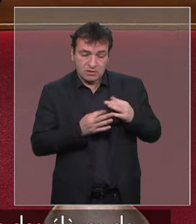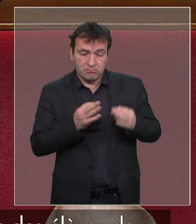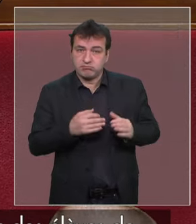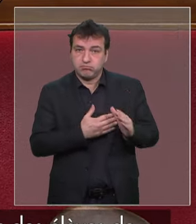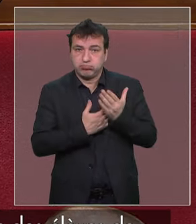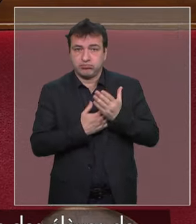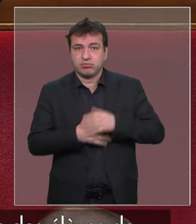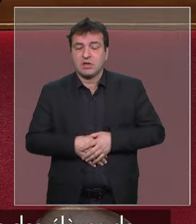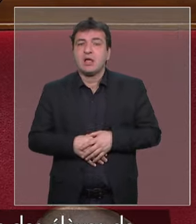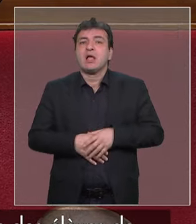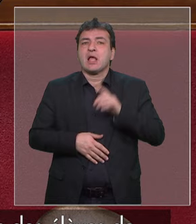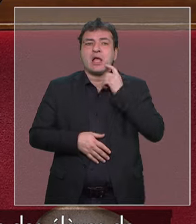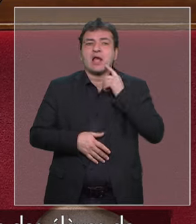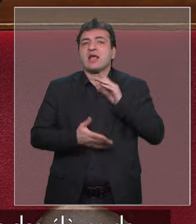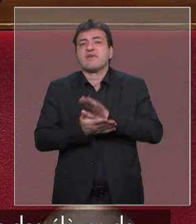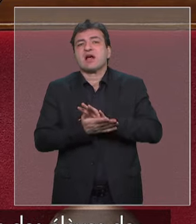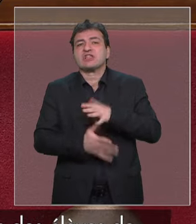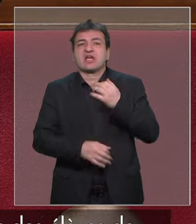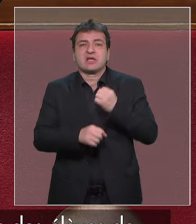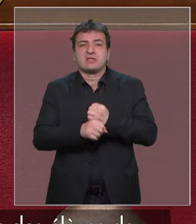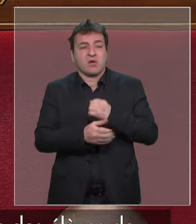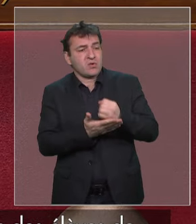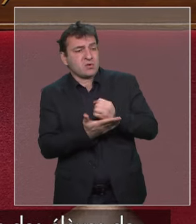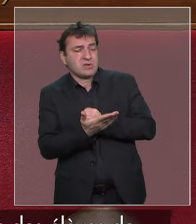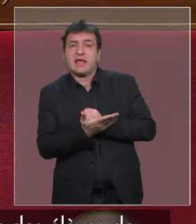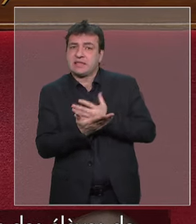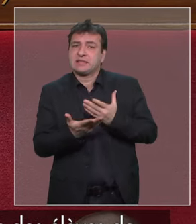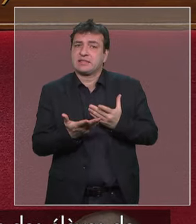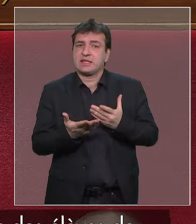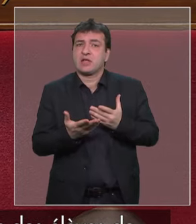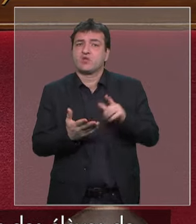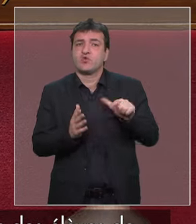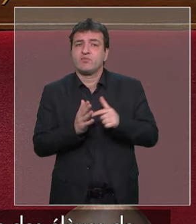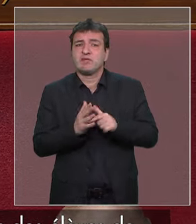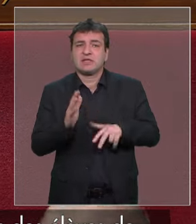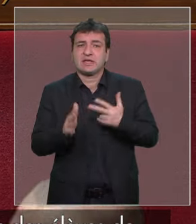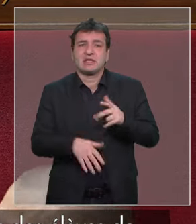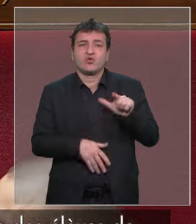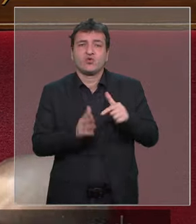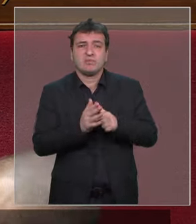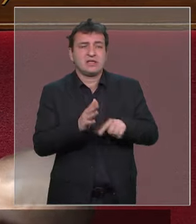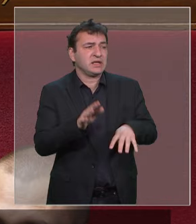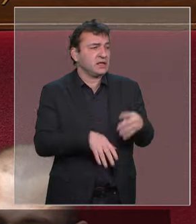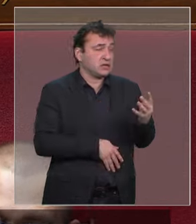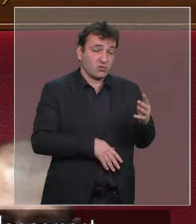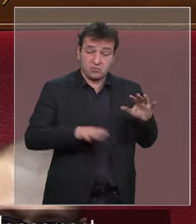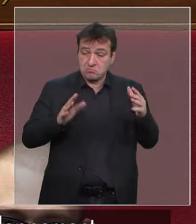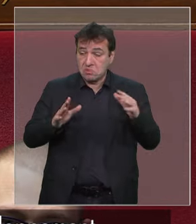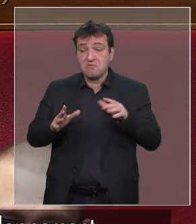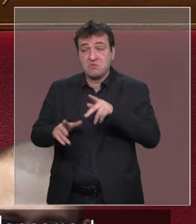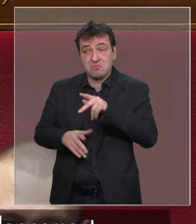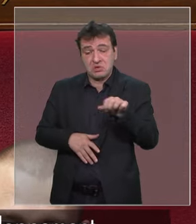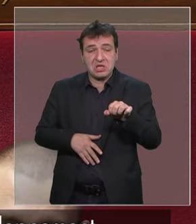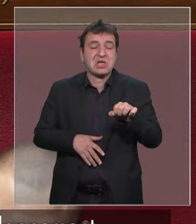testés sont en effet entrés dans notre système éducatif en 2013-2014. Encore bravo aux socialistes et aux macronistes. Pendant 6 ans, vous